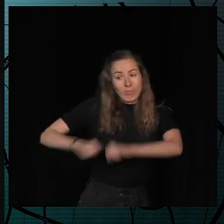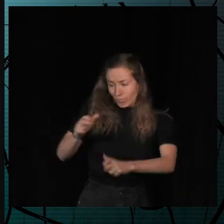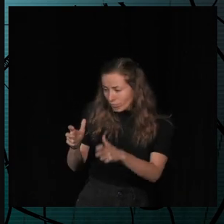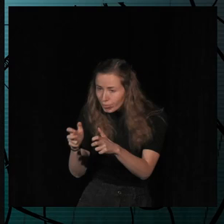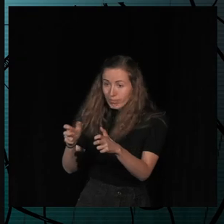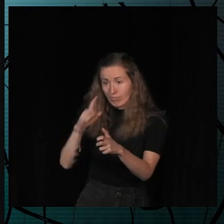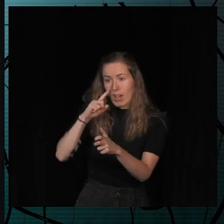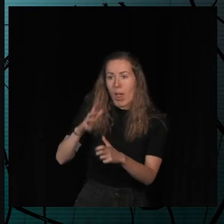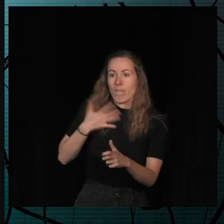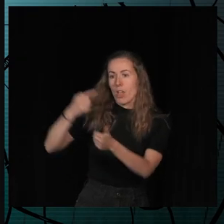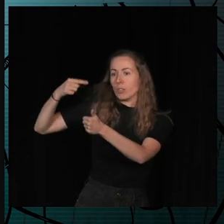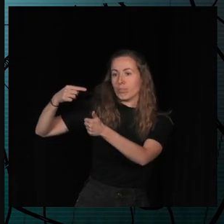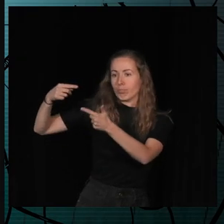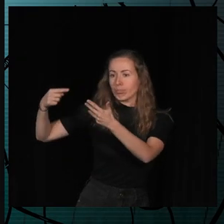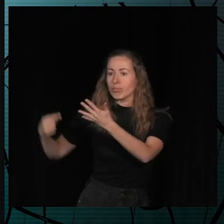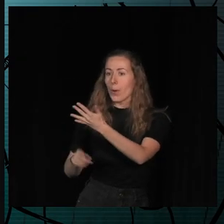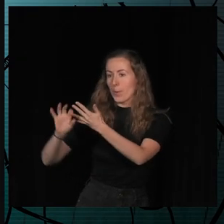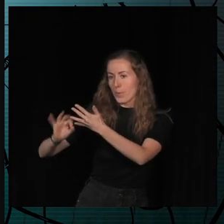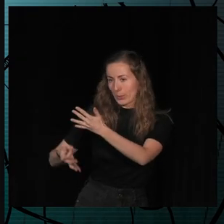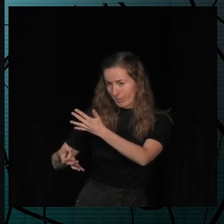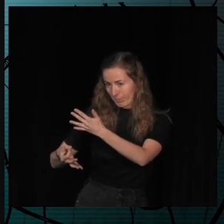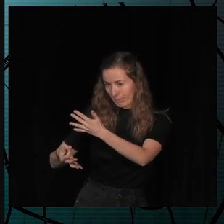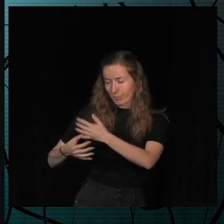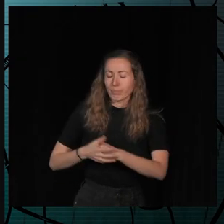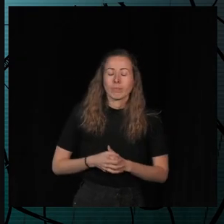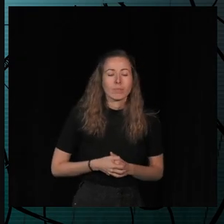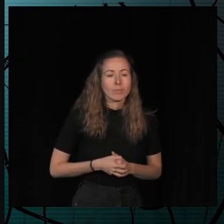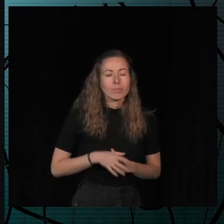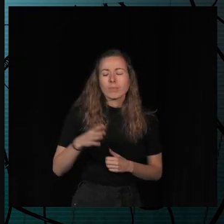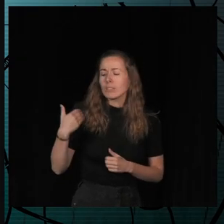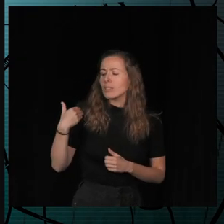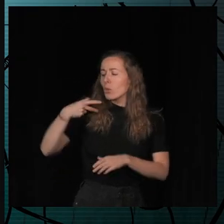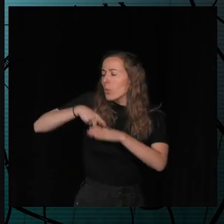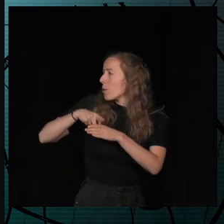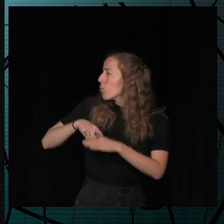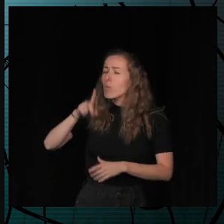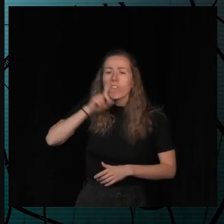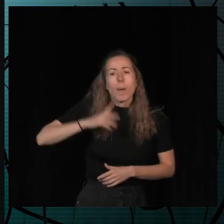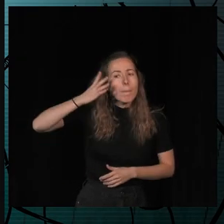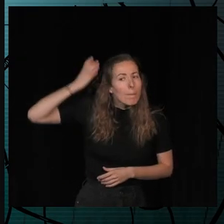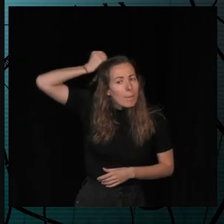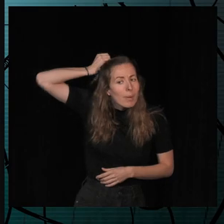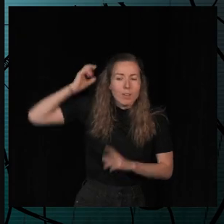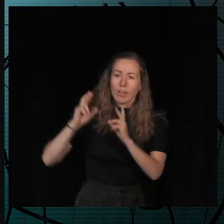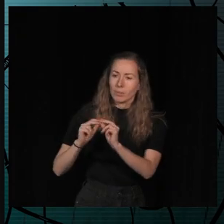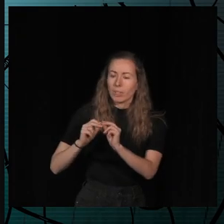jeu maintenant de fait on quand au début Vanessa nous disait l'écran c'est plein de pratiques